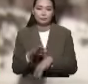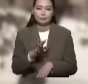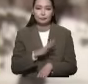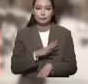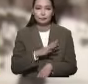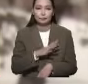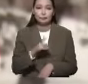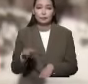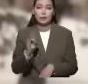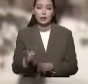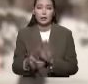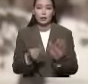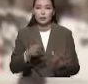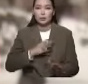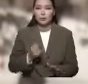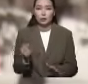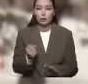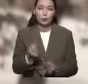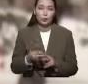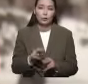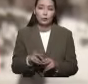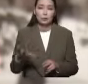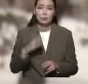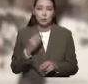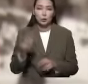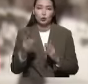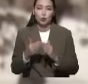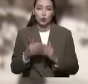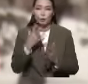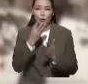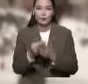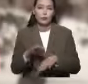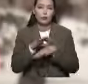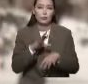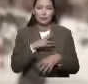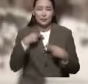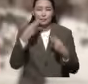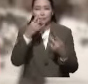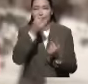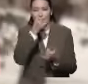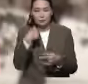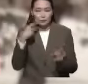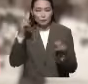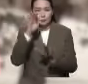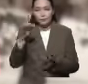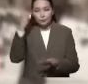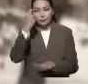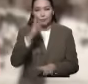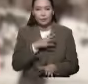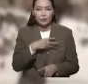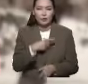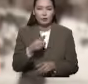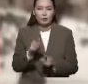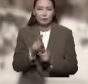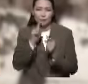Өзі такси шақырды, құрбым түсіп қалған соң мені өз үйіне алып барды. Есімді жия алмай есеңгіреп тұрдым. Күшімді жинап қарсылық көрсетуге